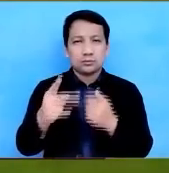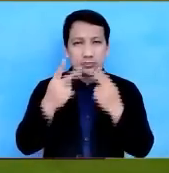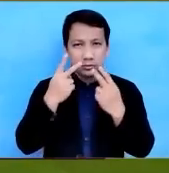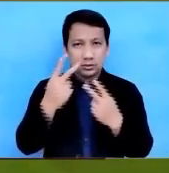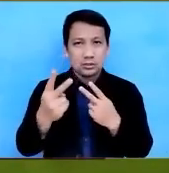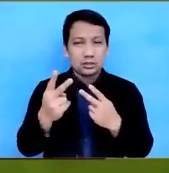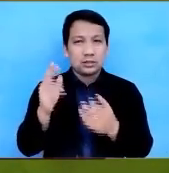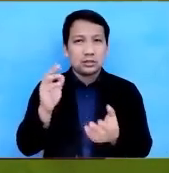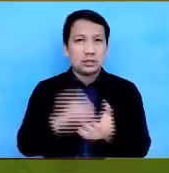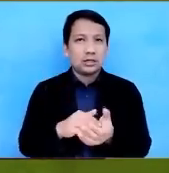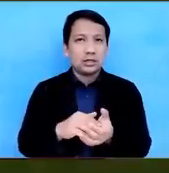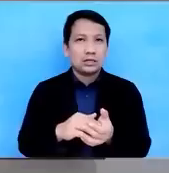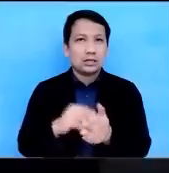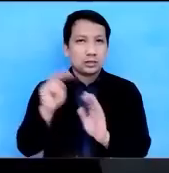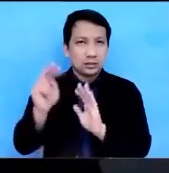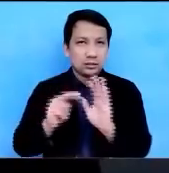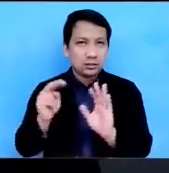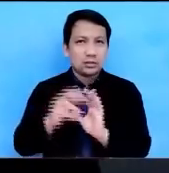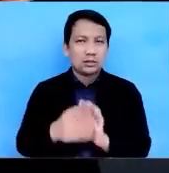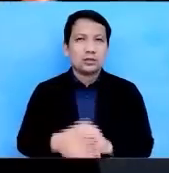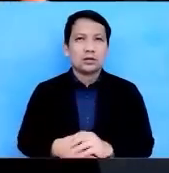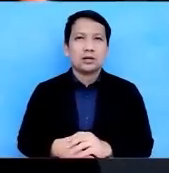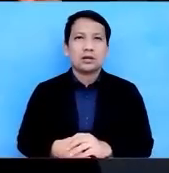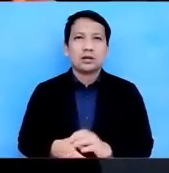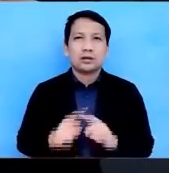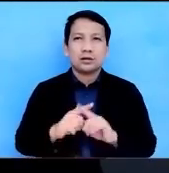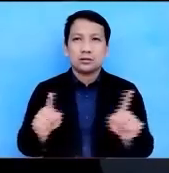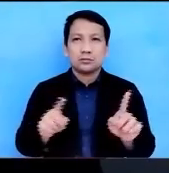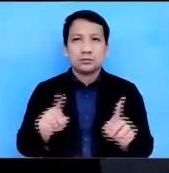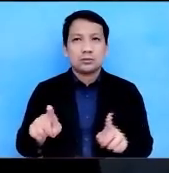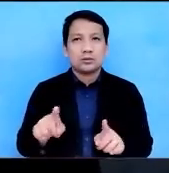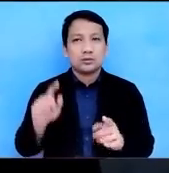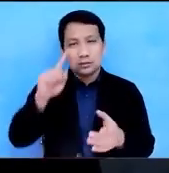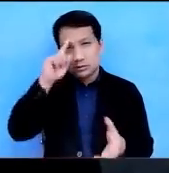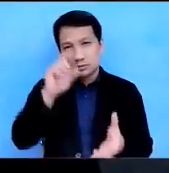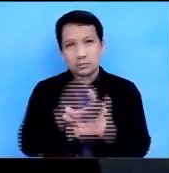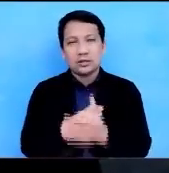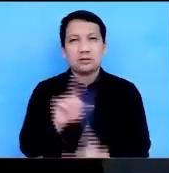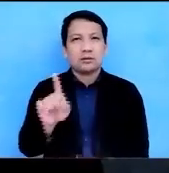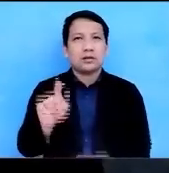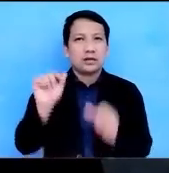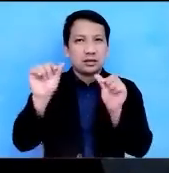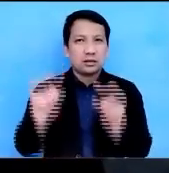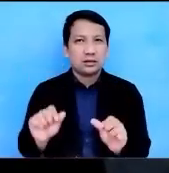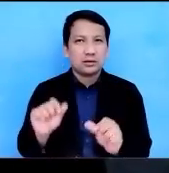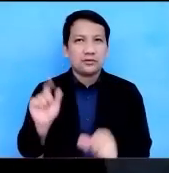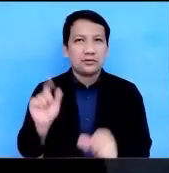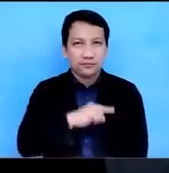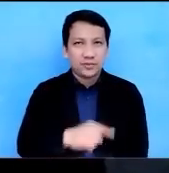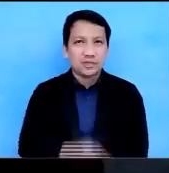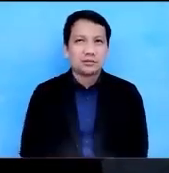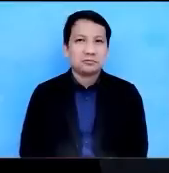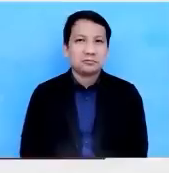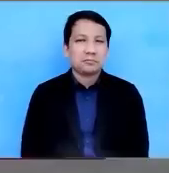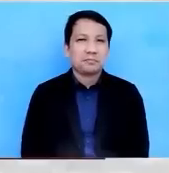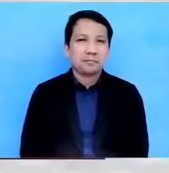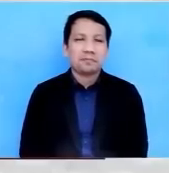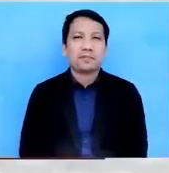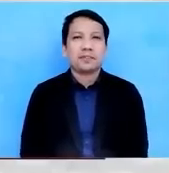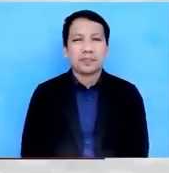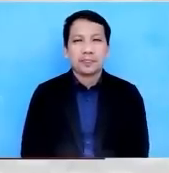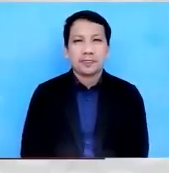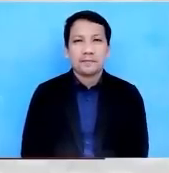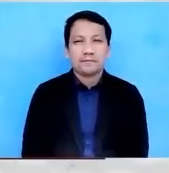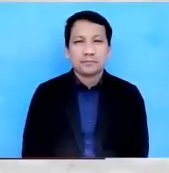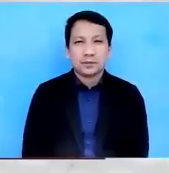ang nasabing video. Pero sorry po sa mga napaniwala ng video dahil ang post na yan ay wala pong katotohanan. Sinuri po